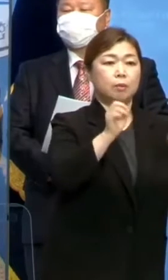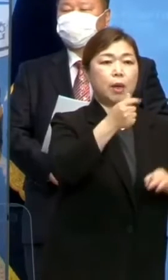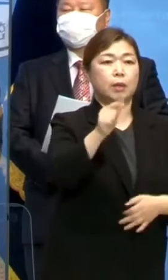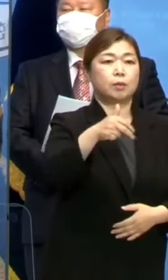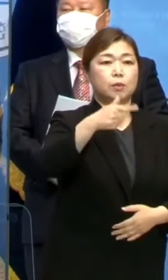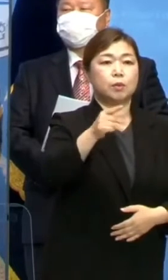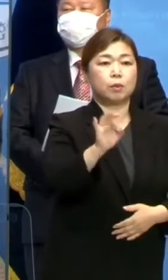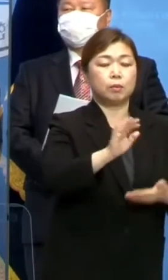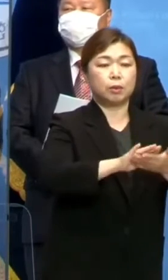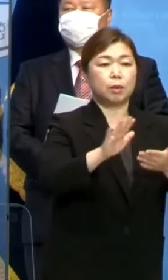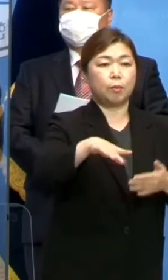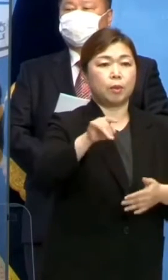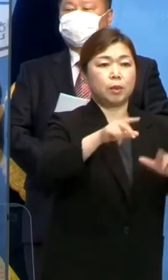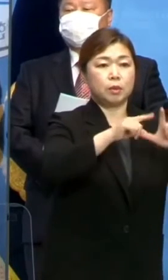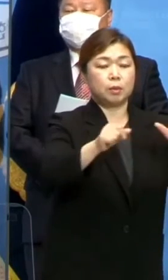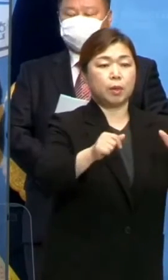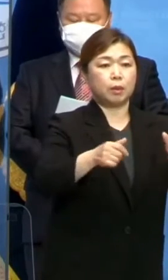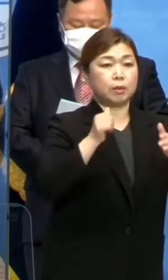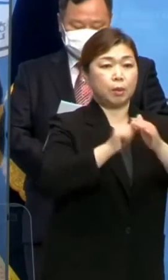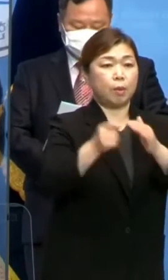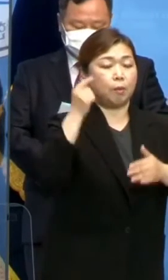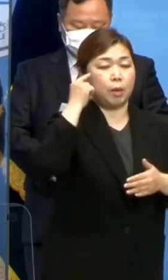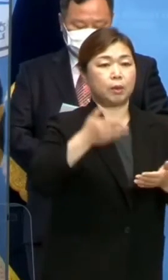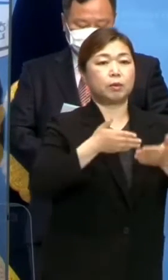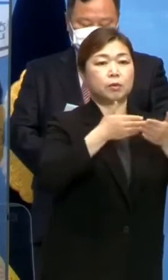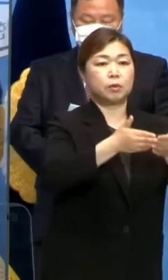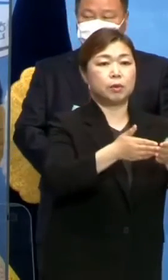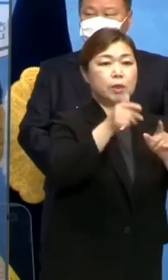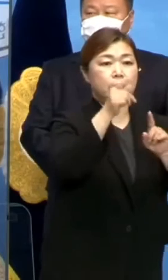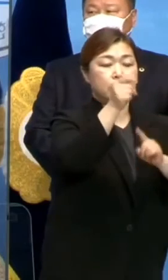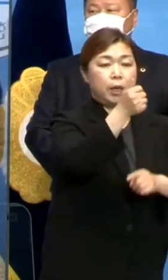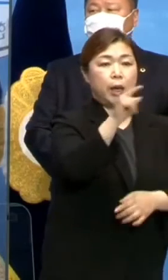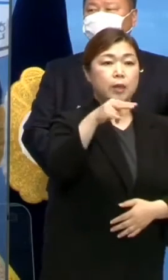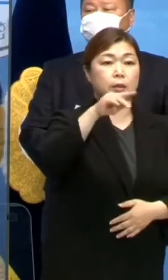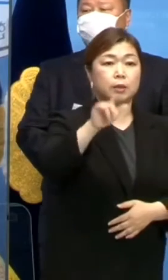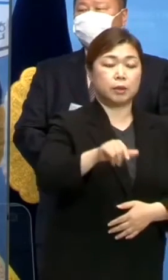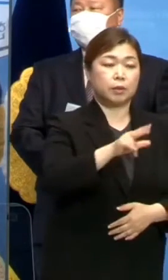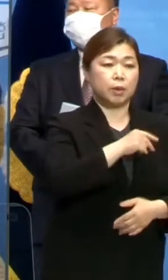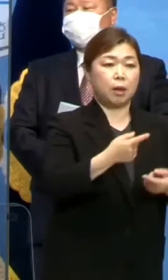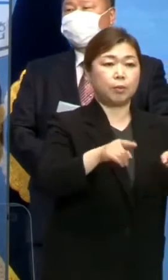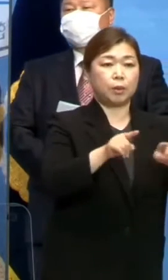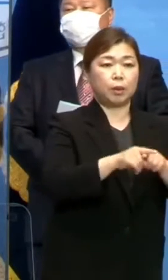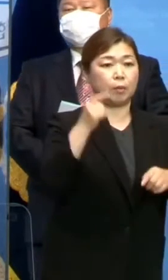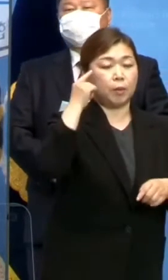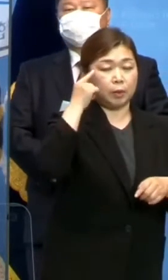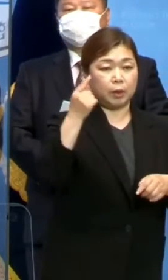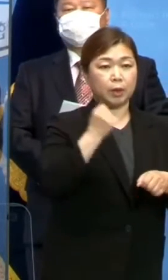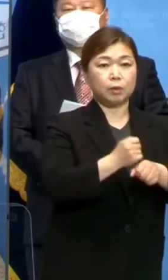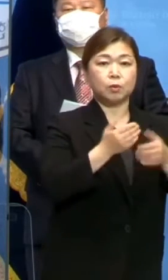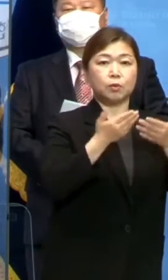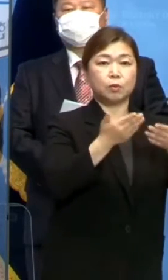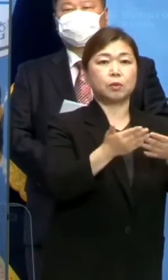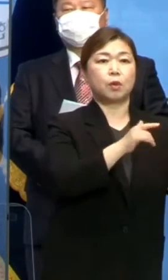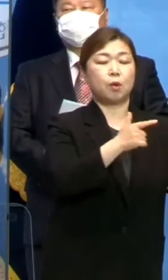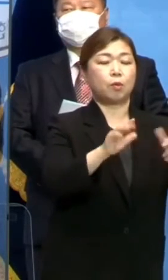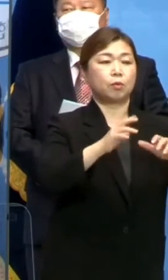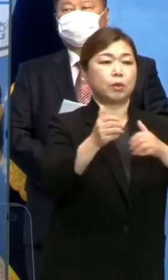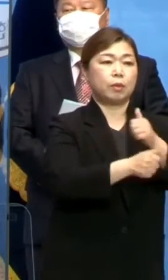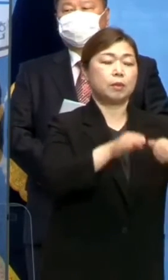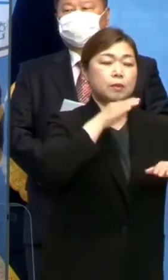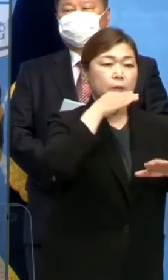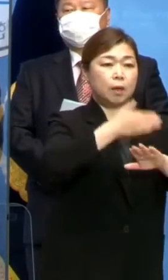지방의회 법을 파리 대표발의 하시는 이 의식 의원님과 함께 공동발의 신 일어 국회에 님께 진심으로